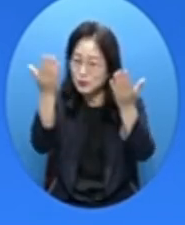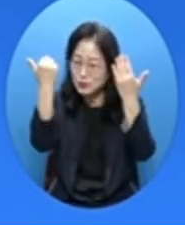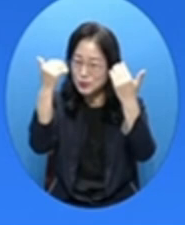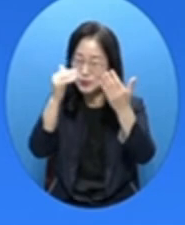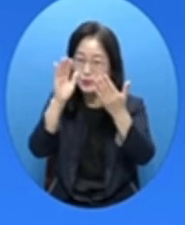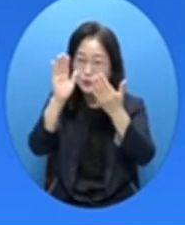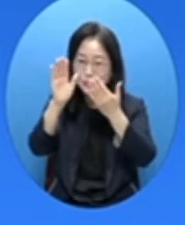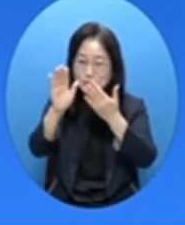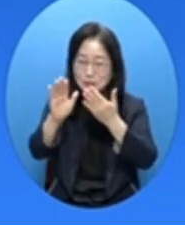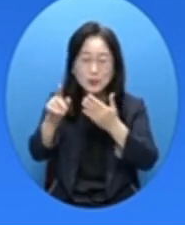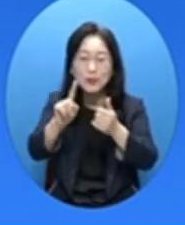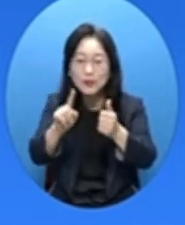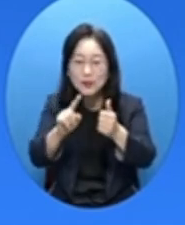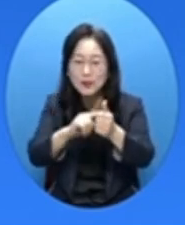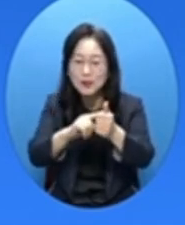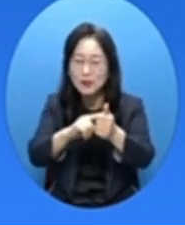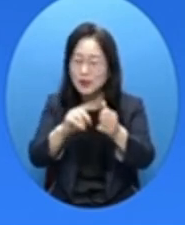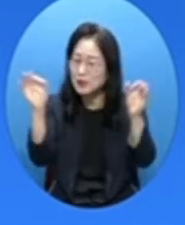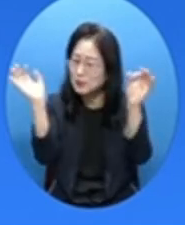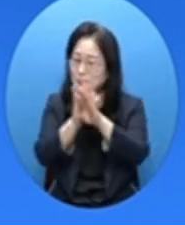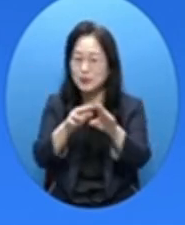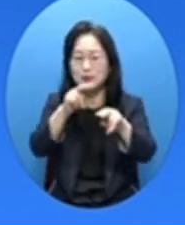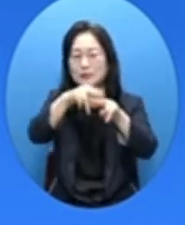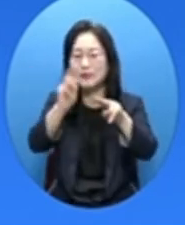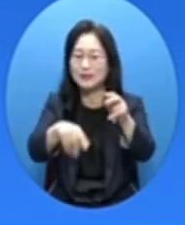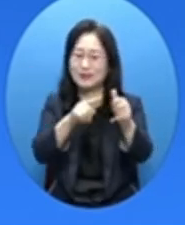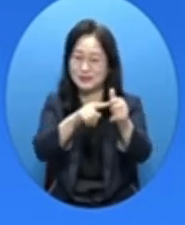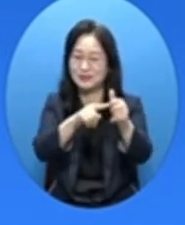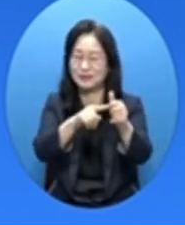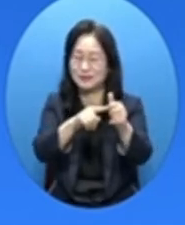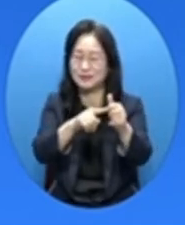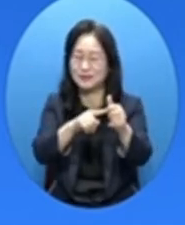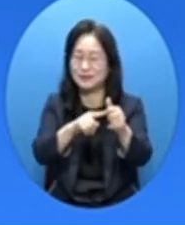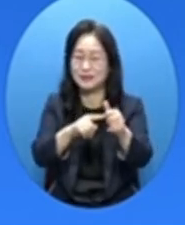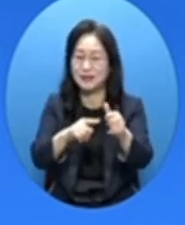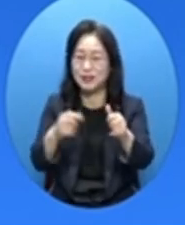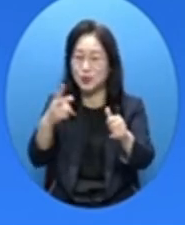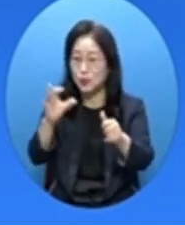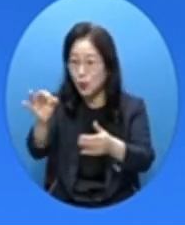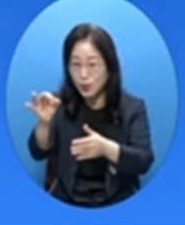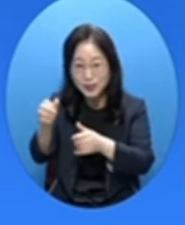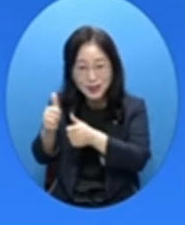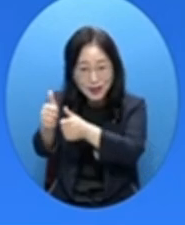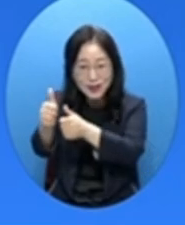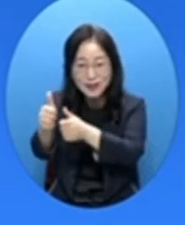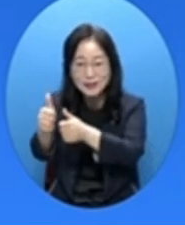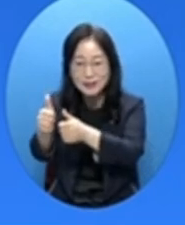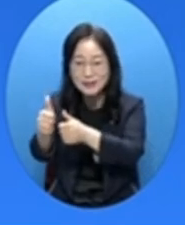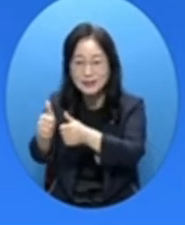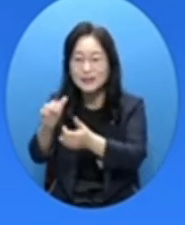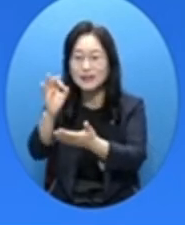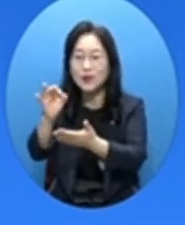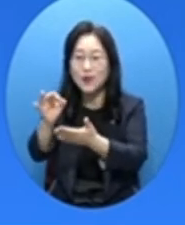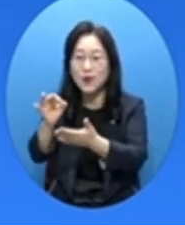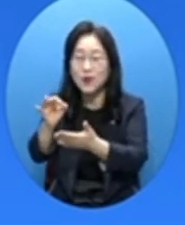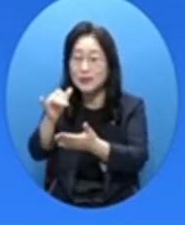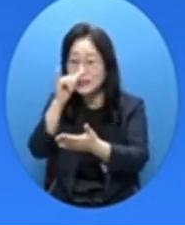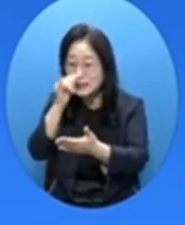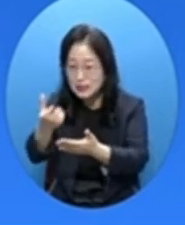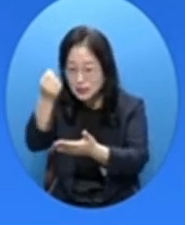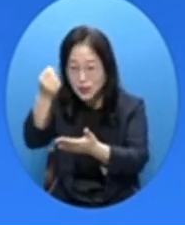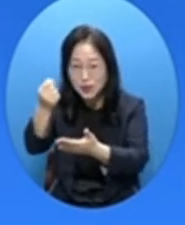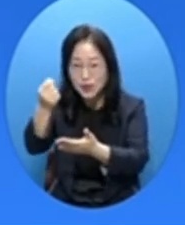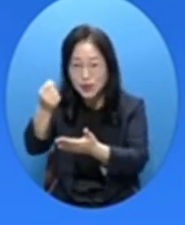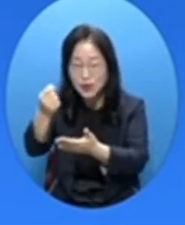모든 것이 다 물거품처럼 사라져 버리는 그런 허무한 권력입니다 물질을 따라갑니까 물질은 있고